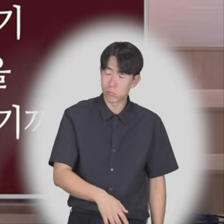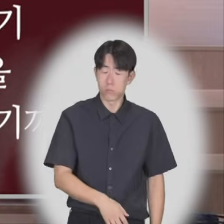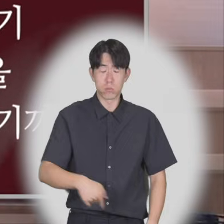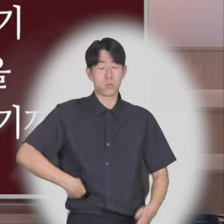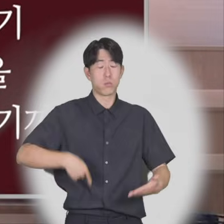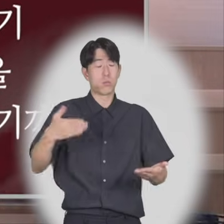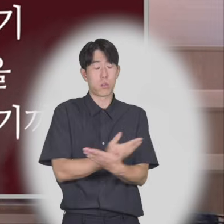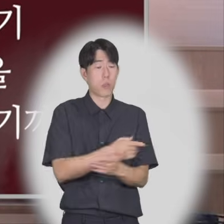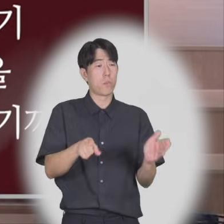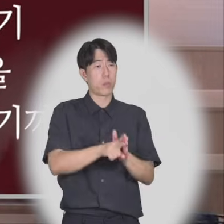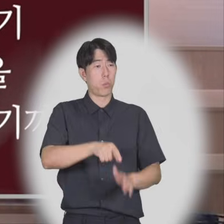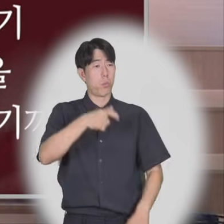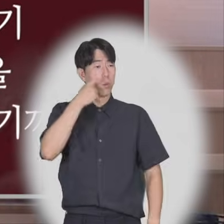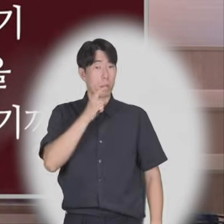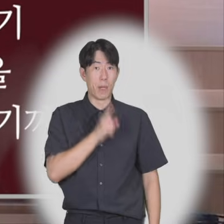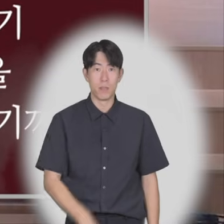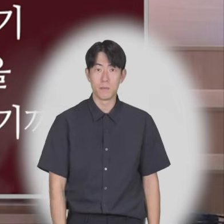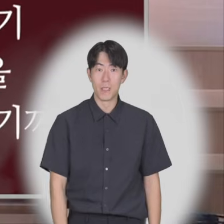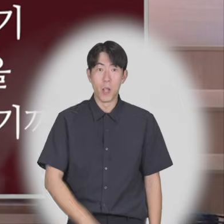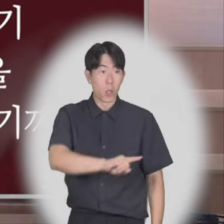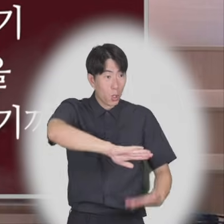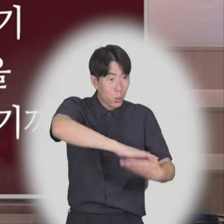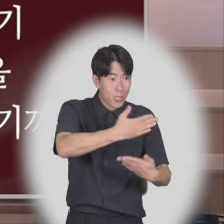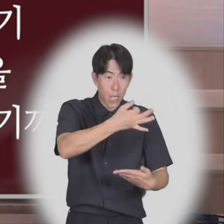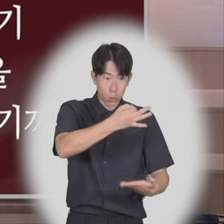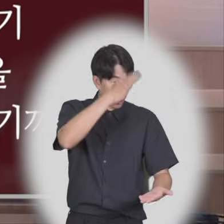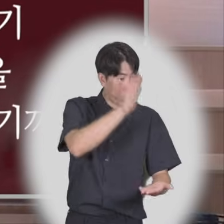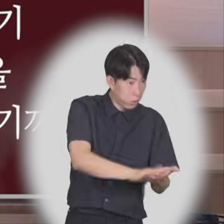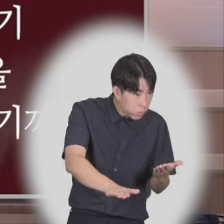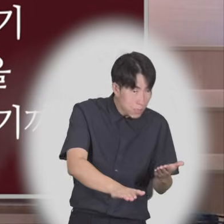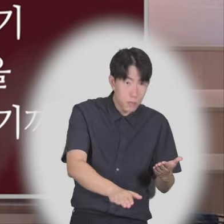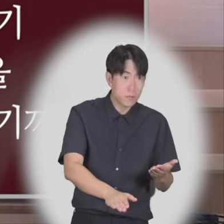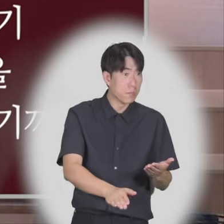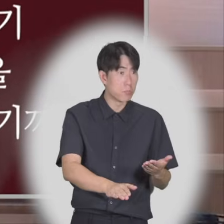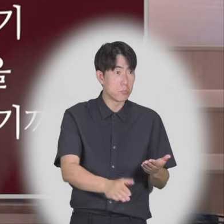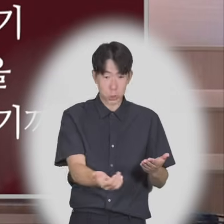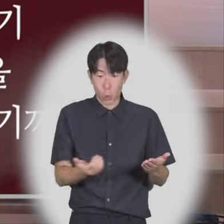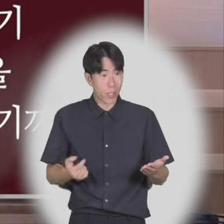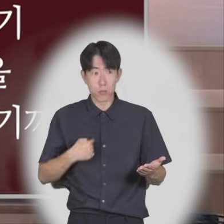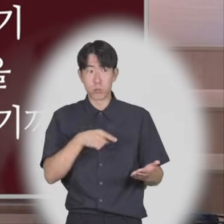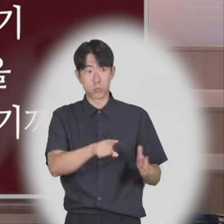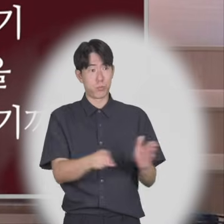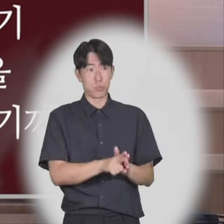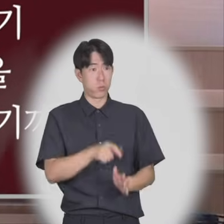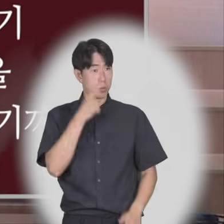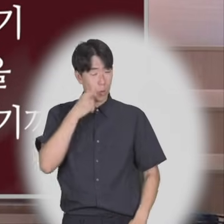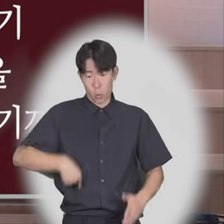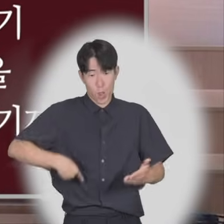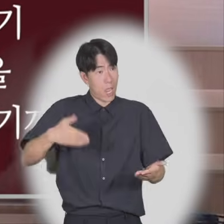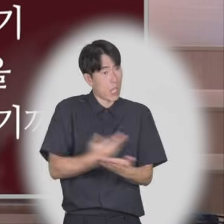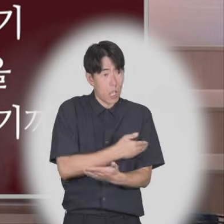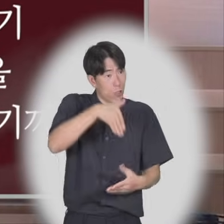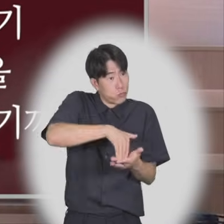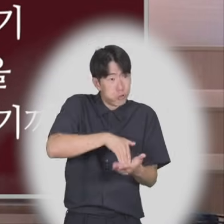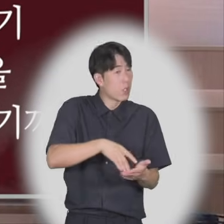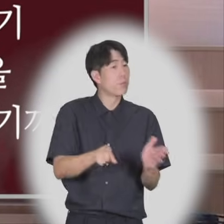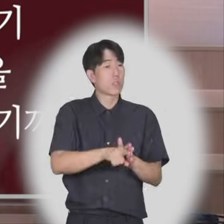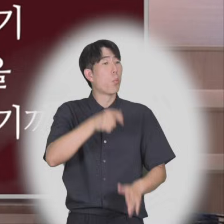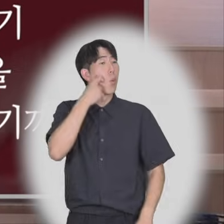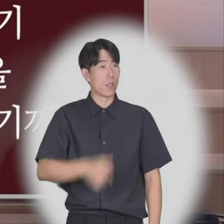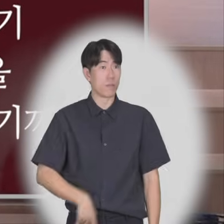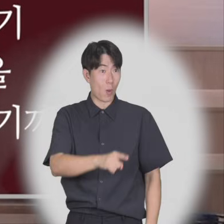돈 주머니가 회개하기 전까지 너의 회개를 나는 믿을 수 없다, 인정할 수 없다는 겁니다. 네가 하나님을 향하여 마음의